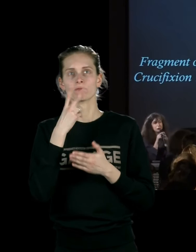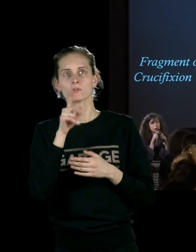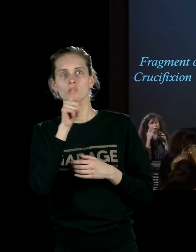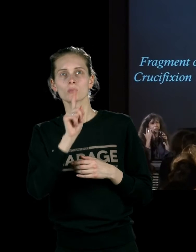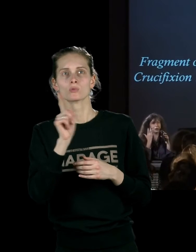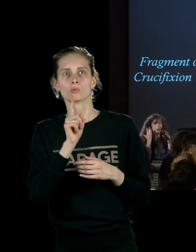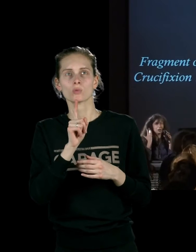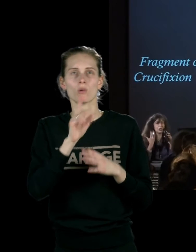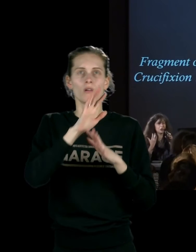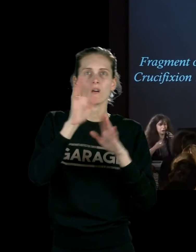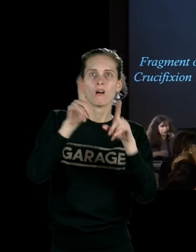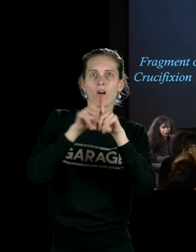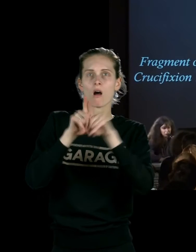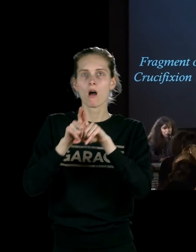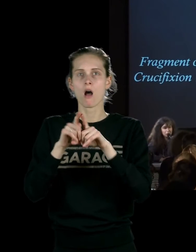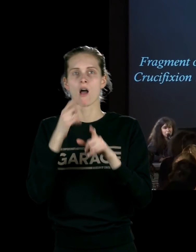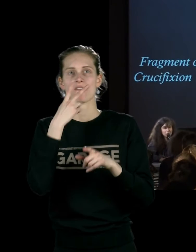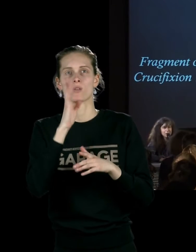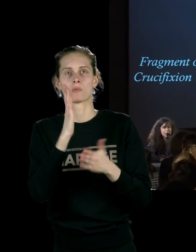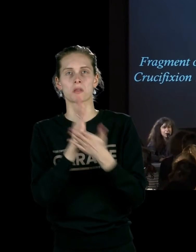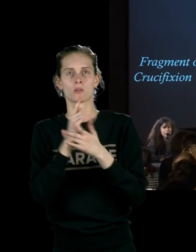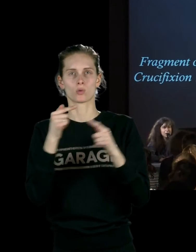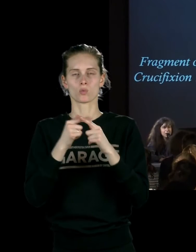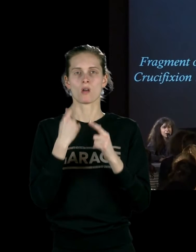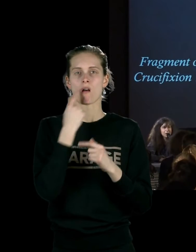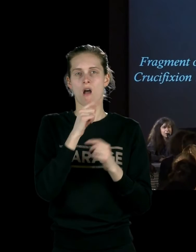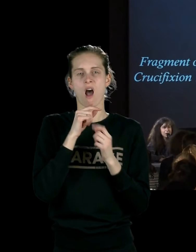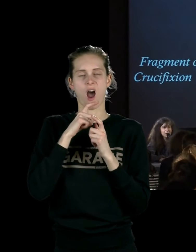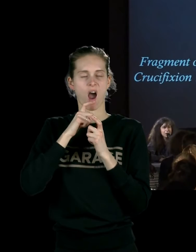существе, это вот этот самый кричащий, разинутый рот.